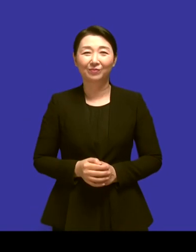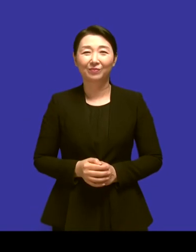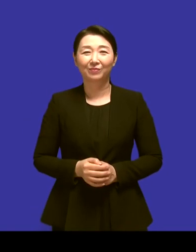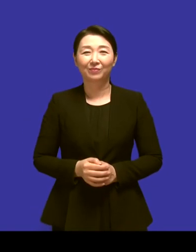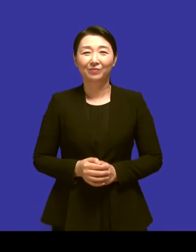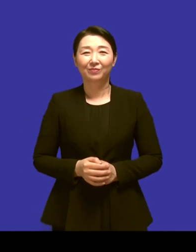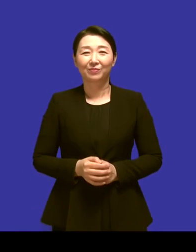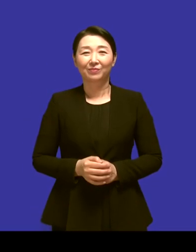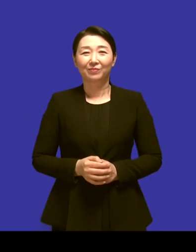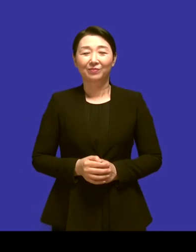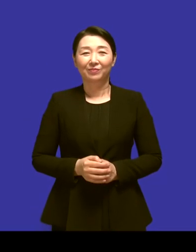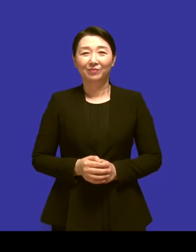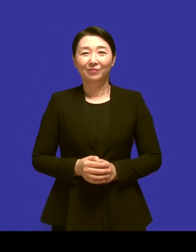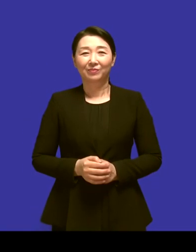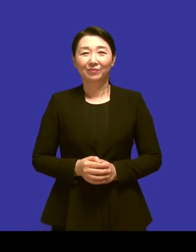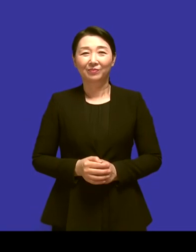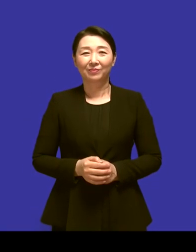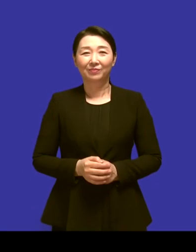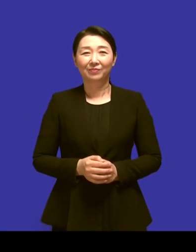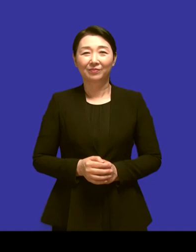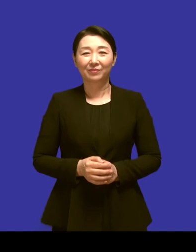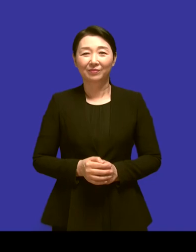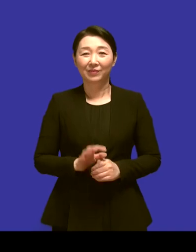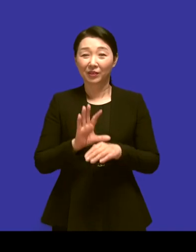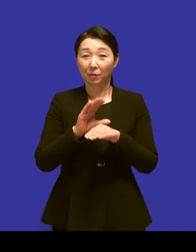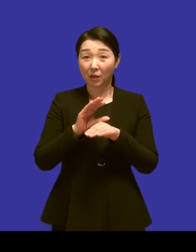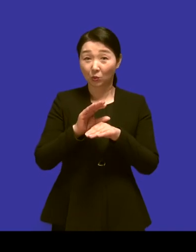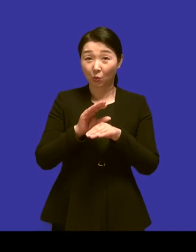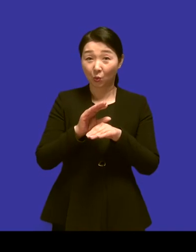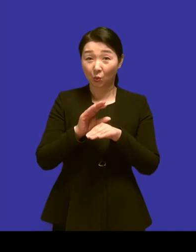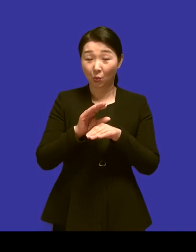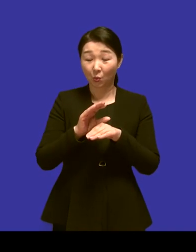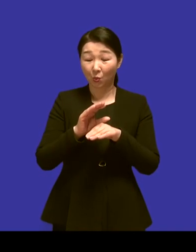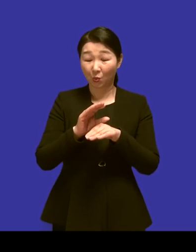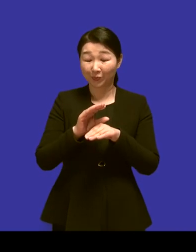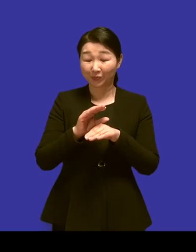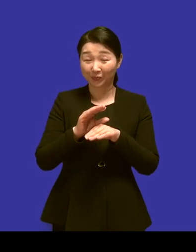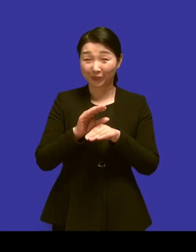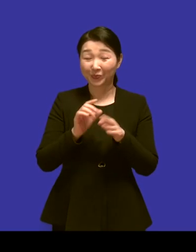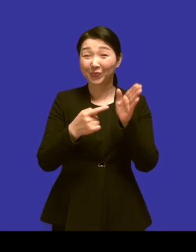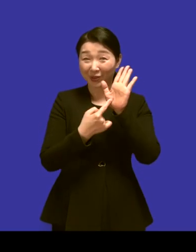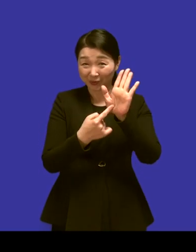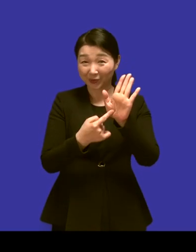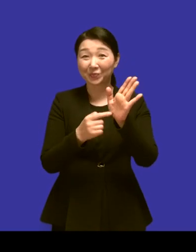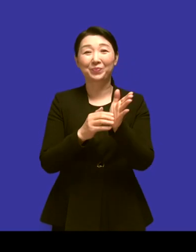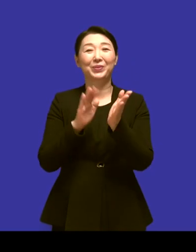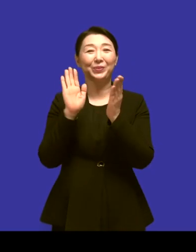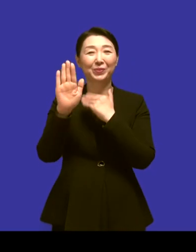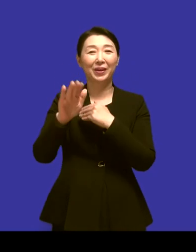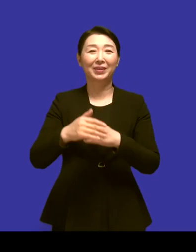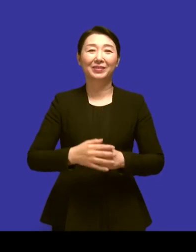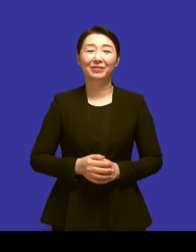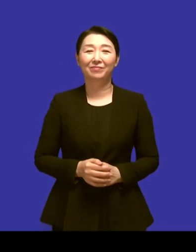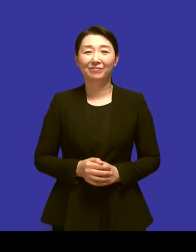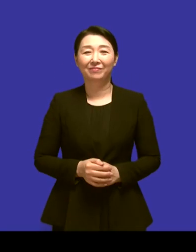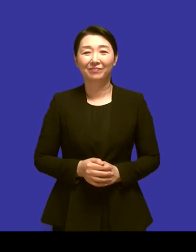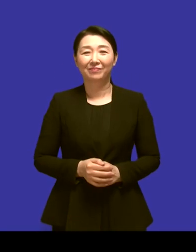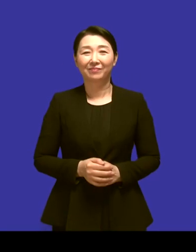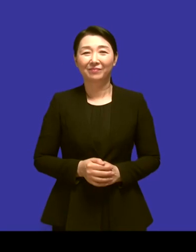네, 이제 뭔가 방송을 하고 나서 더 이제 정말